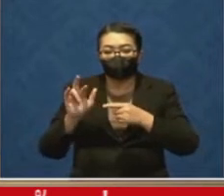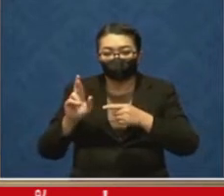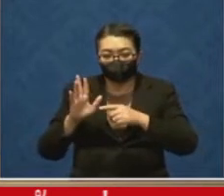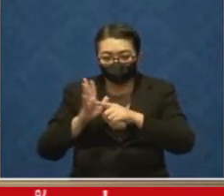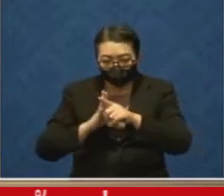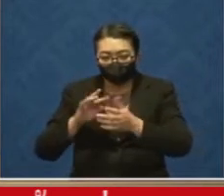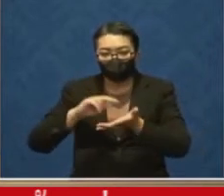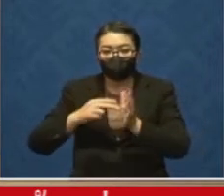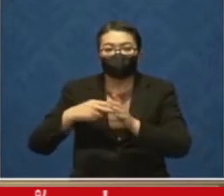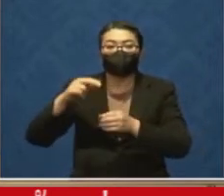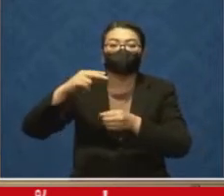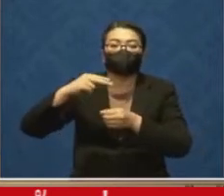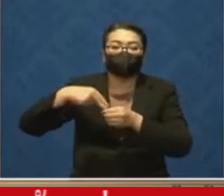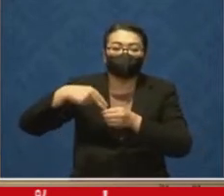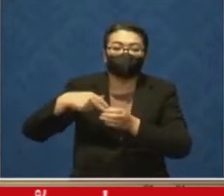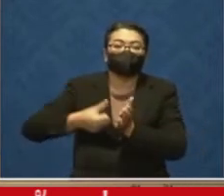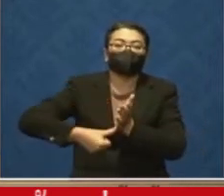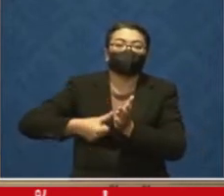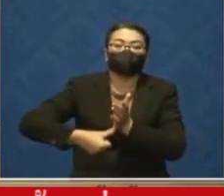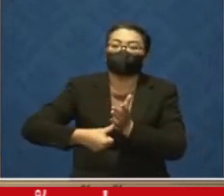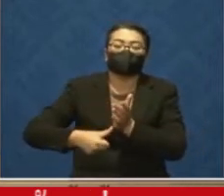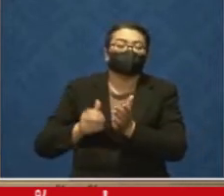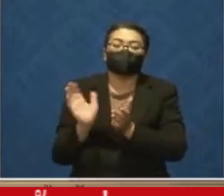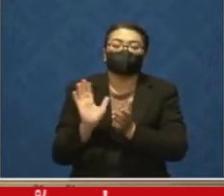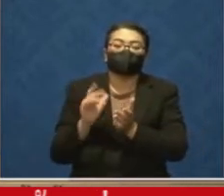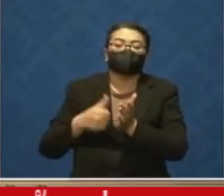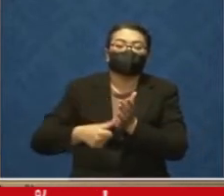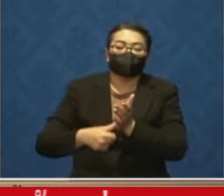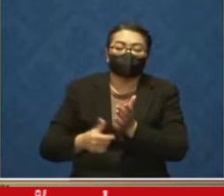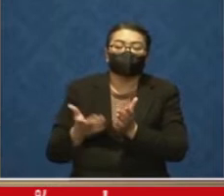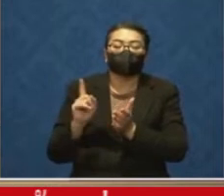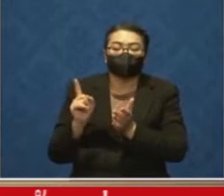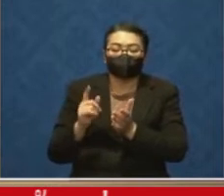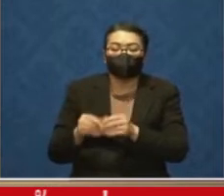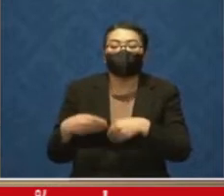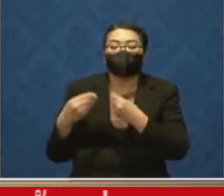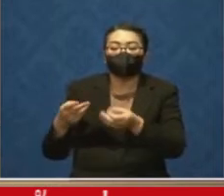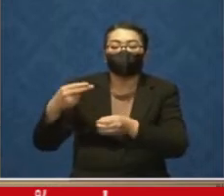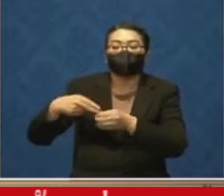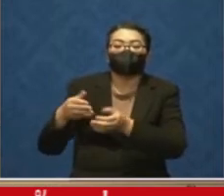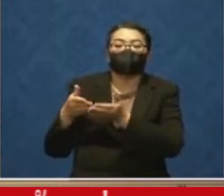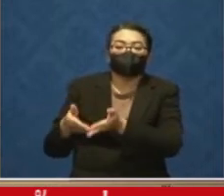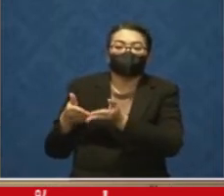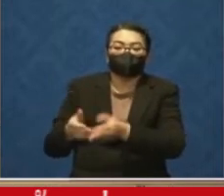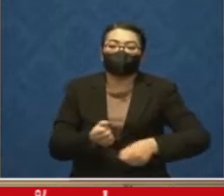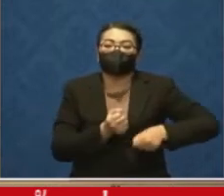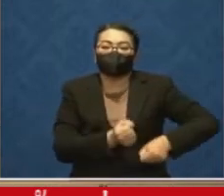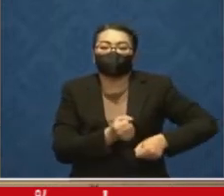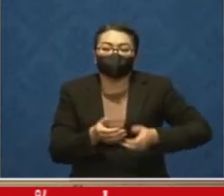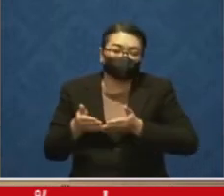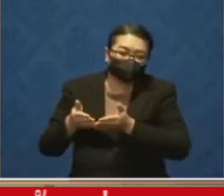จะต้องลไปจ่ายให้พี่น้อง ชาวประโงที่เรือประโง ที่ออกนอก